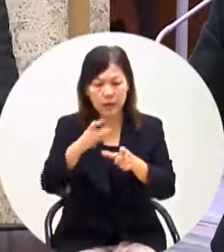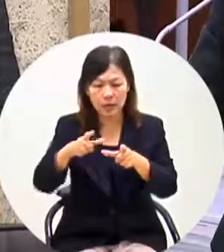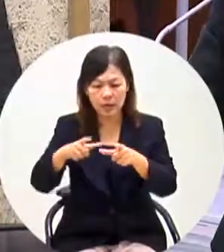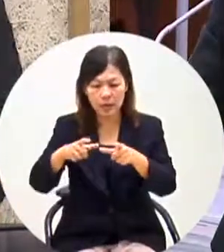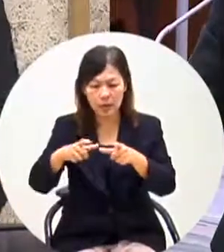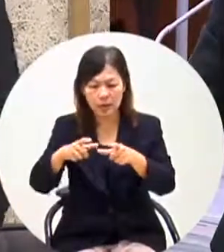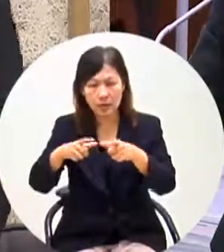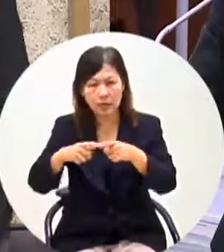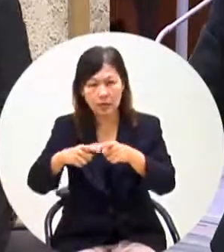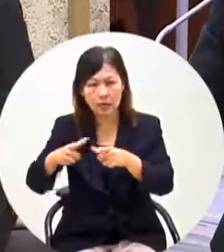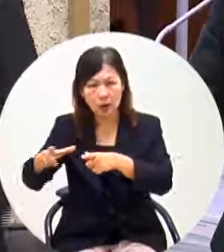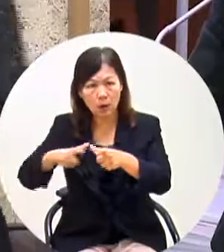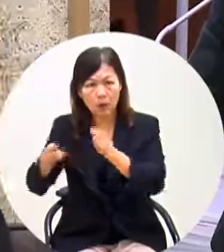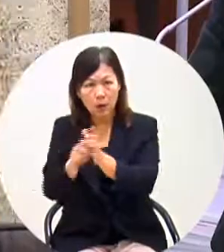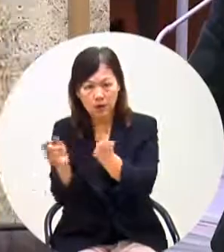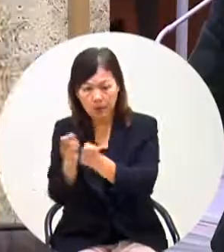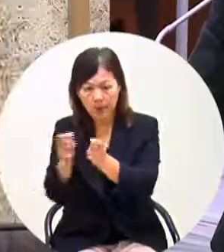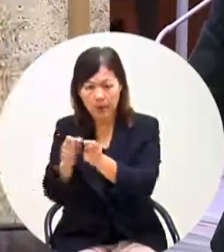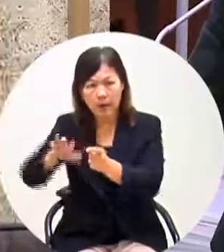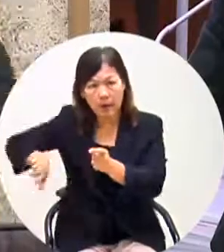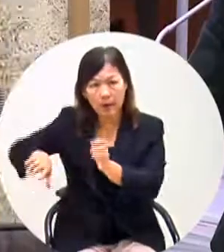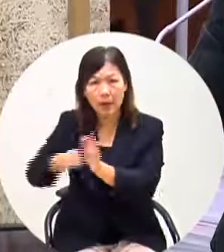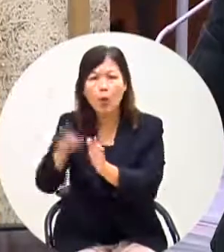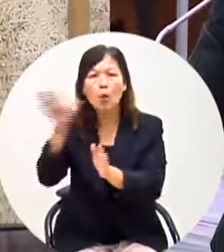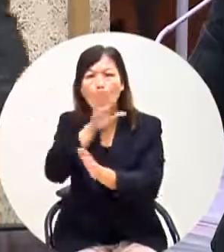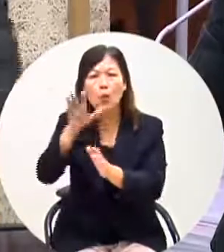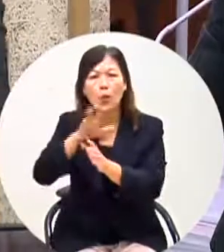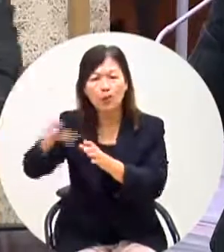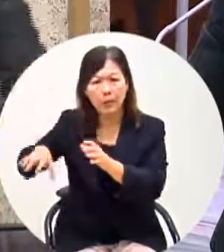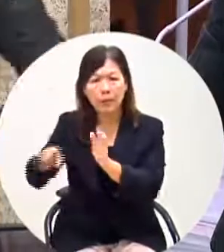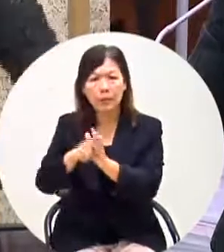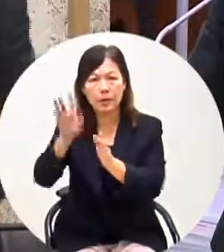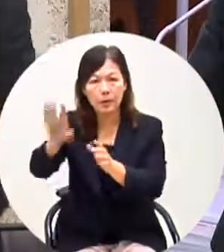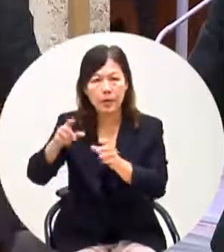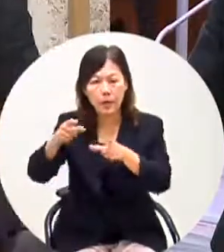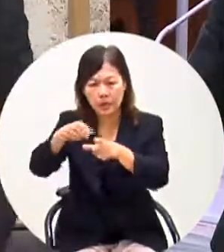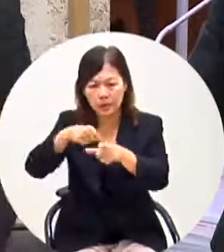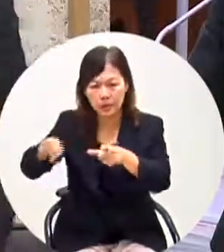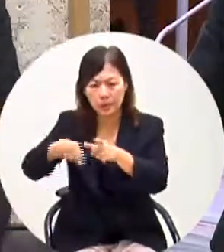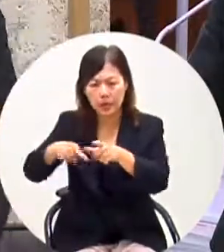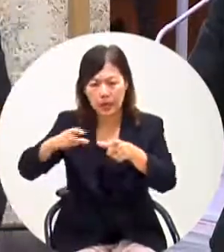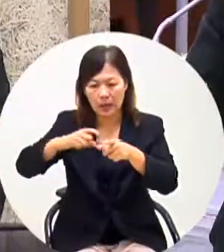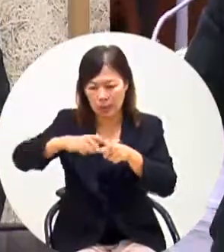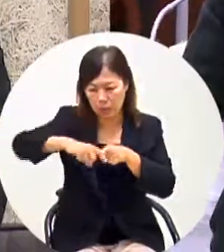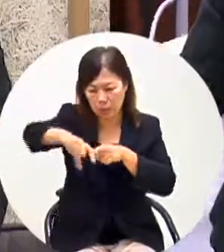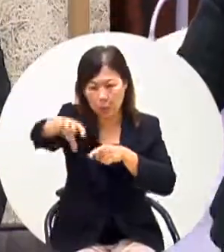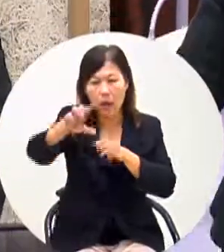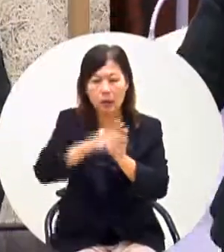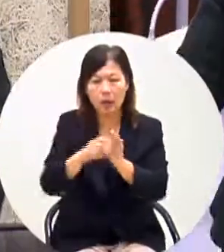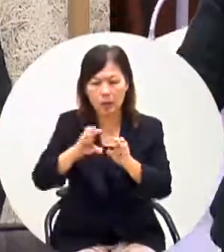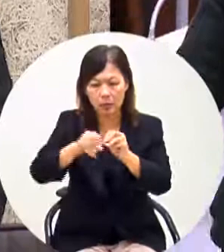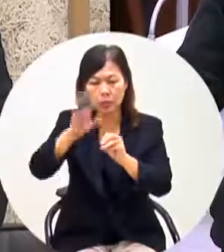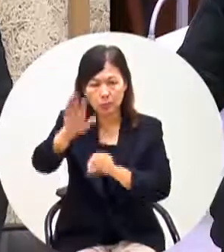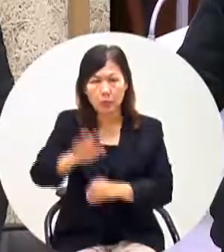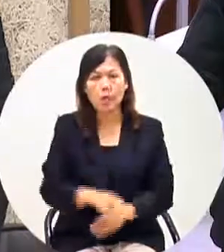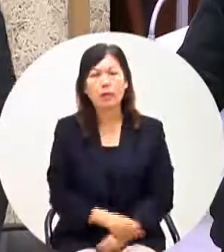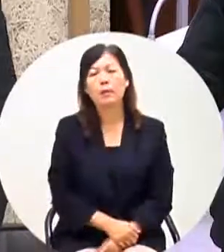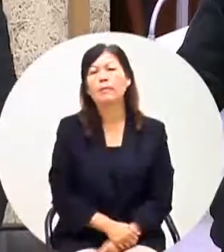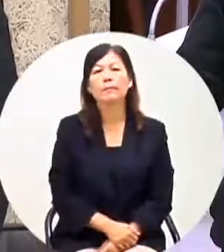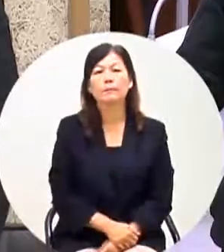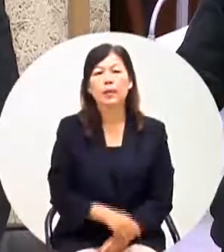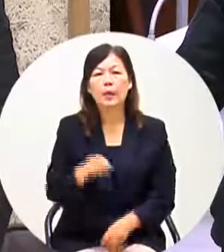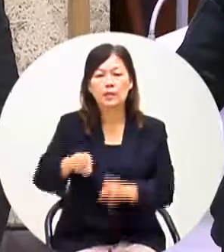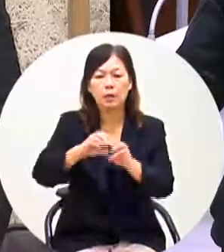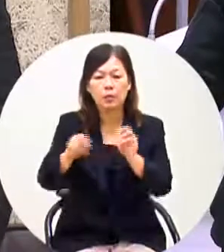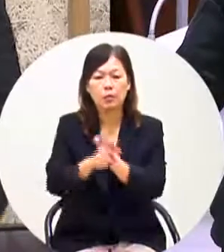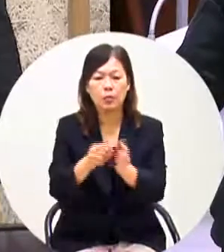卡拉 OK 那里有一个空地，是不是？ 对，那里有一个灯寮，比较长形的这个土地的部分，所以土地的部分也处理完了。那第三个部